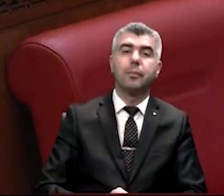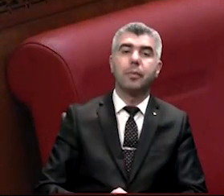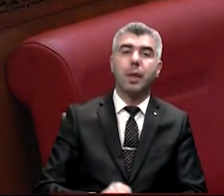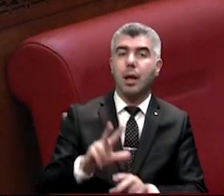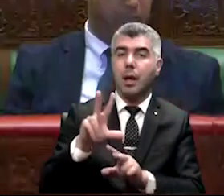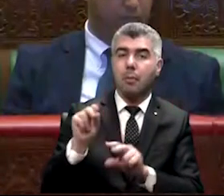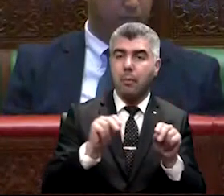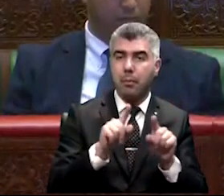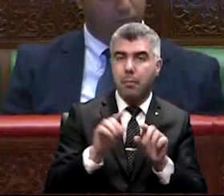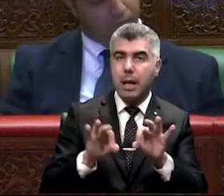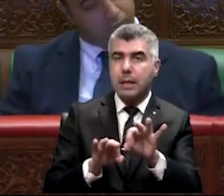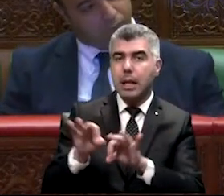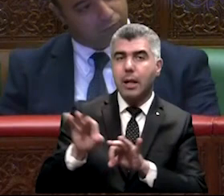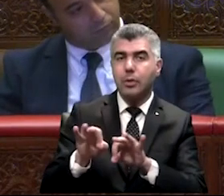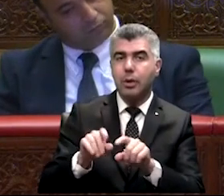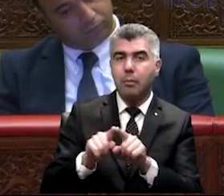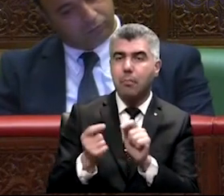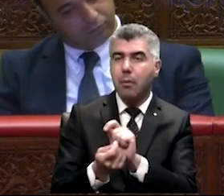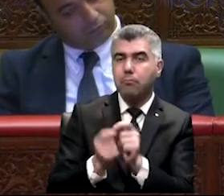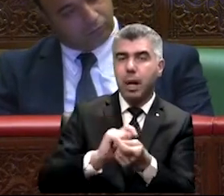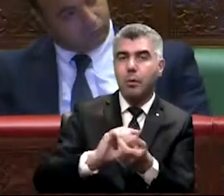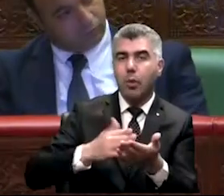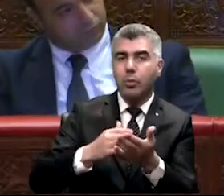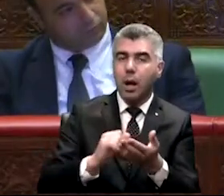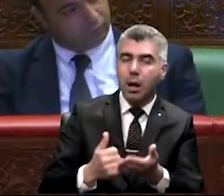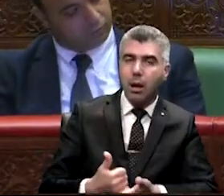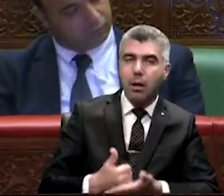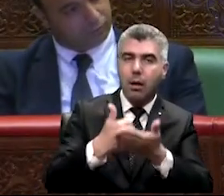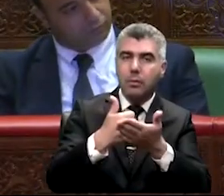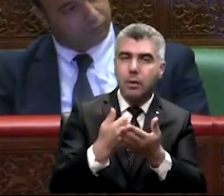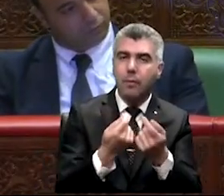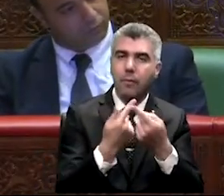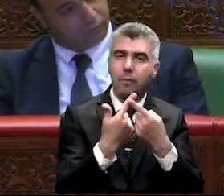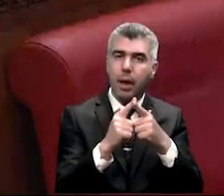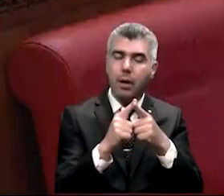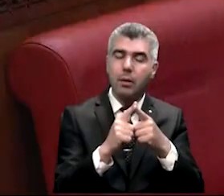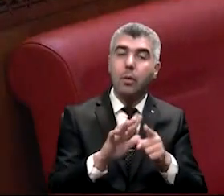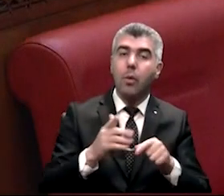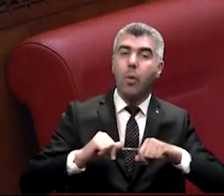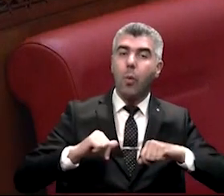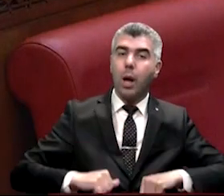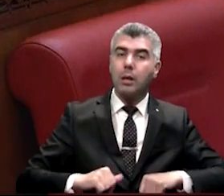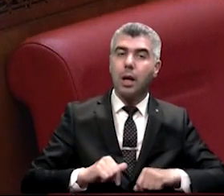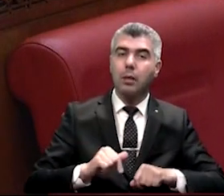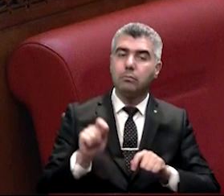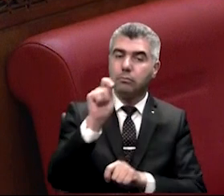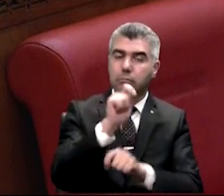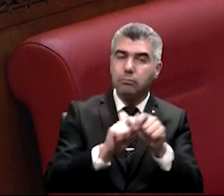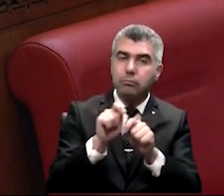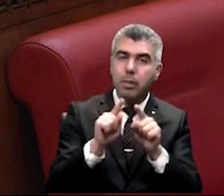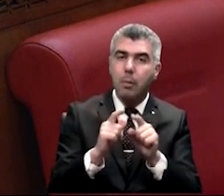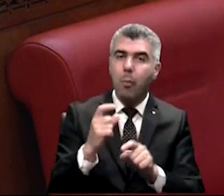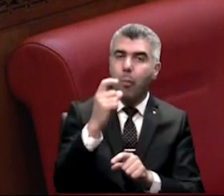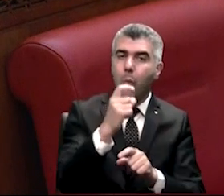استراتيجيتها الهادفه الى تنميه الاستثمار الوقفي والنهوض به من خلال تنويع مجالاته بادرت الوزاره ال توفير فضاءات للتظاهرات الدينيه